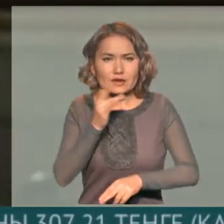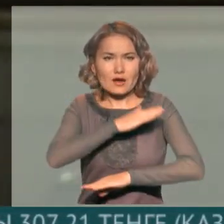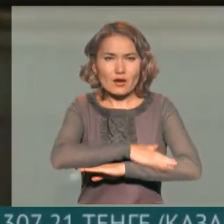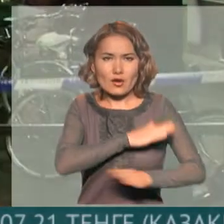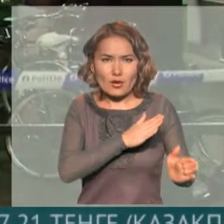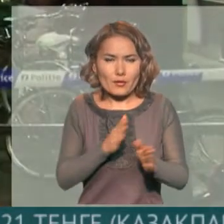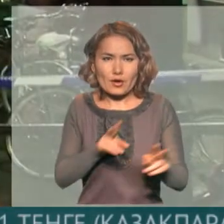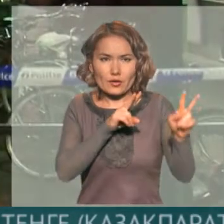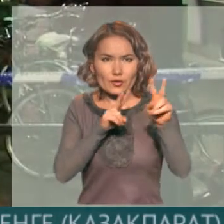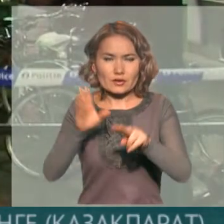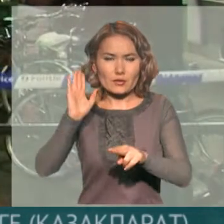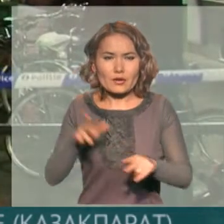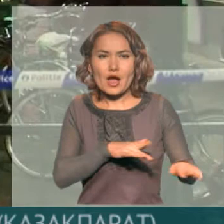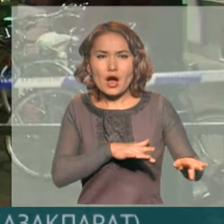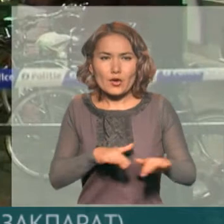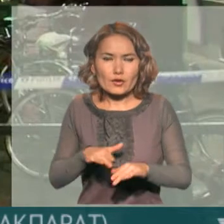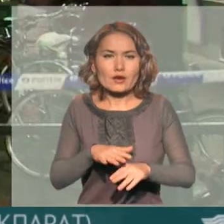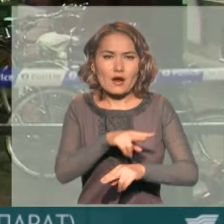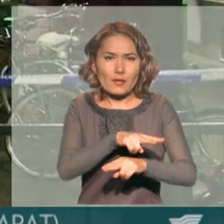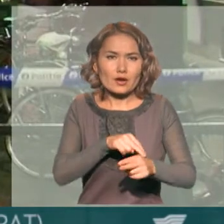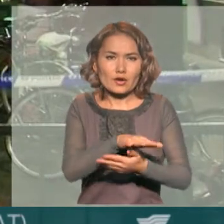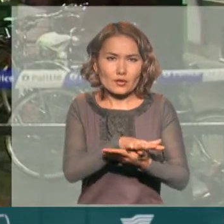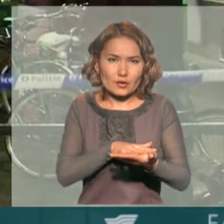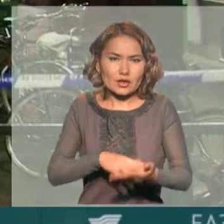ауқымды операция аяқталғанымен лаңкестік қауіп сейілер емес.